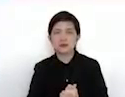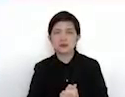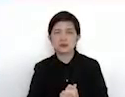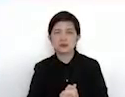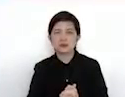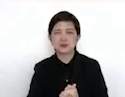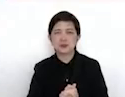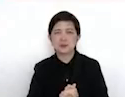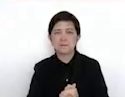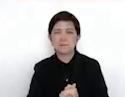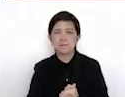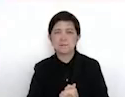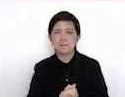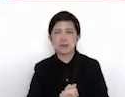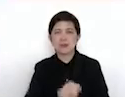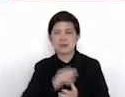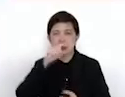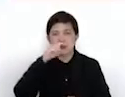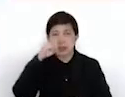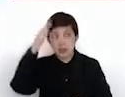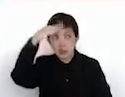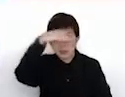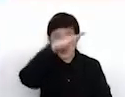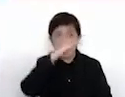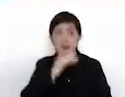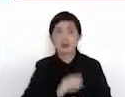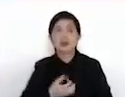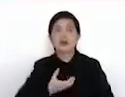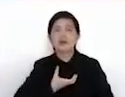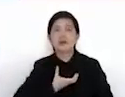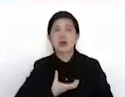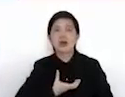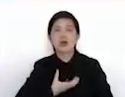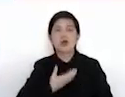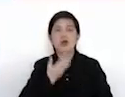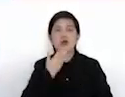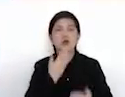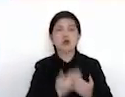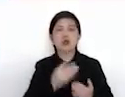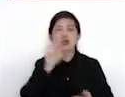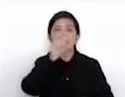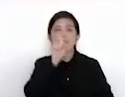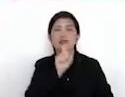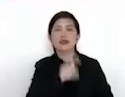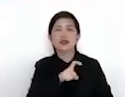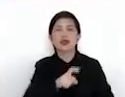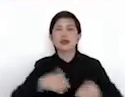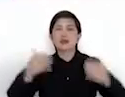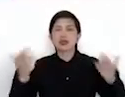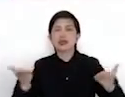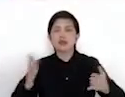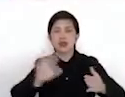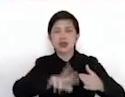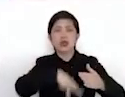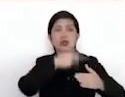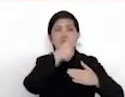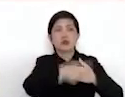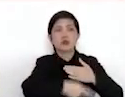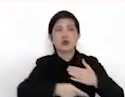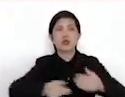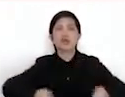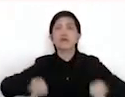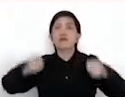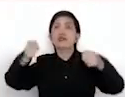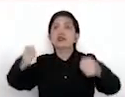kasih Kang Emil izin bertanya Bagaimana program ee penyerahan